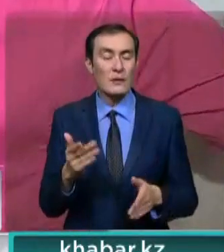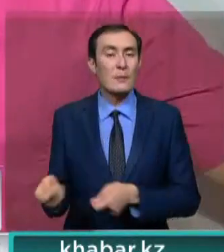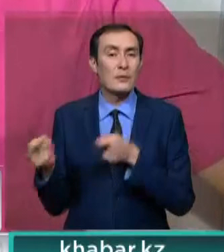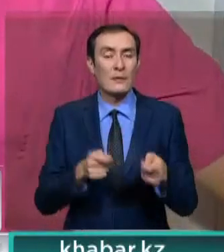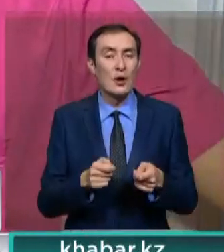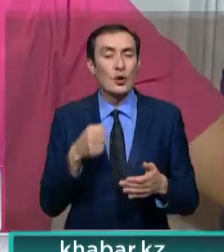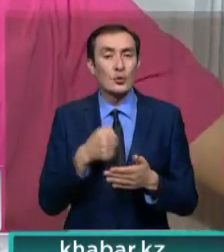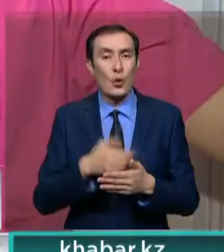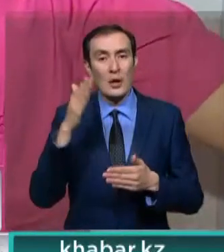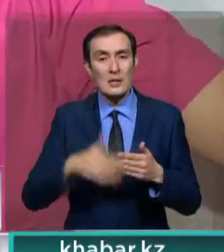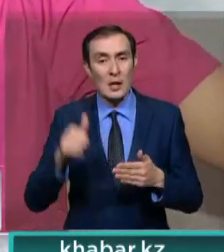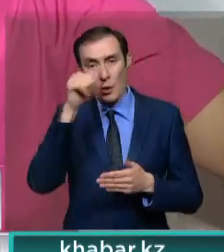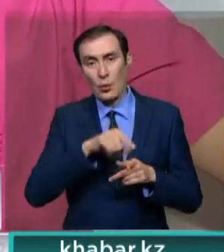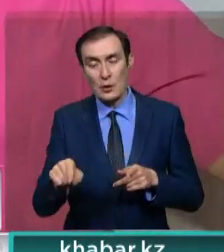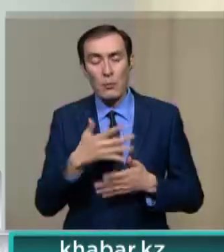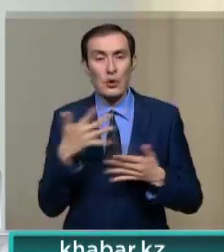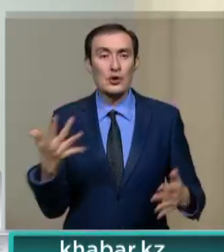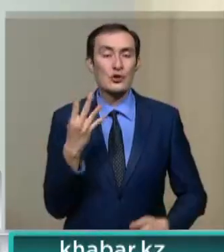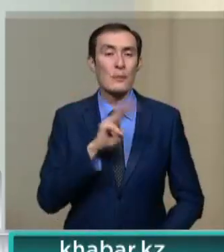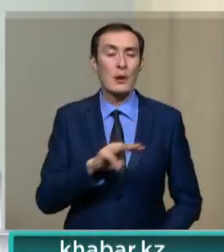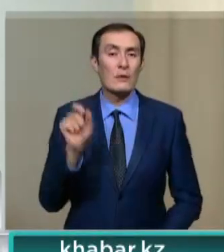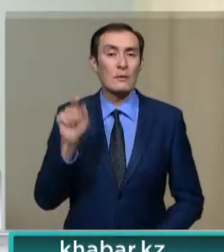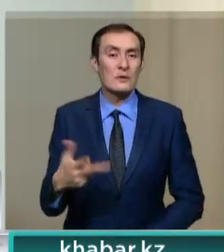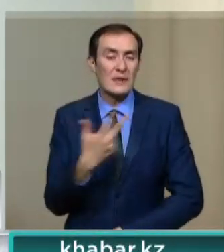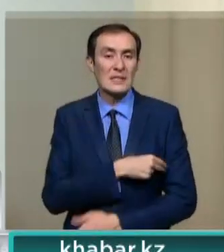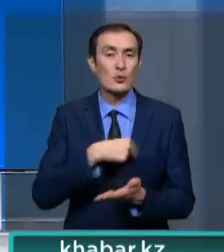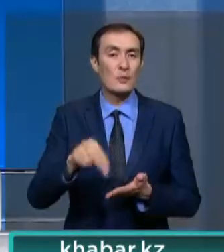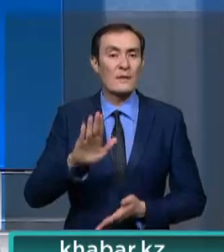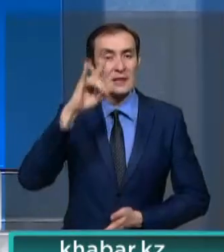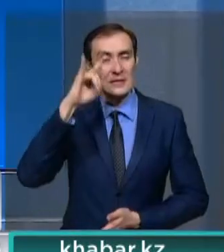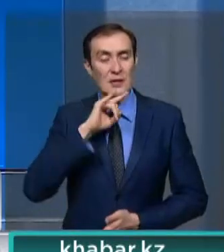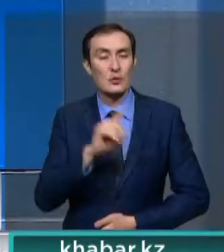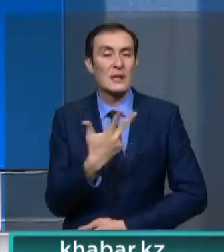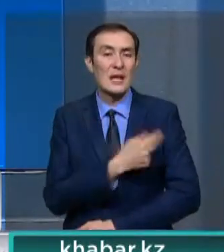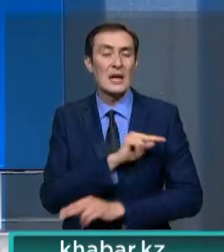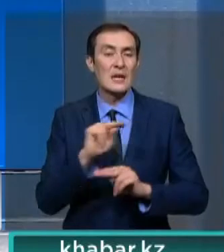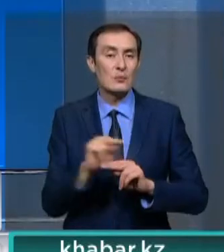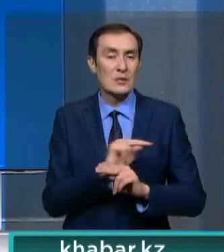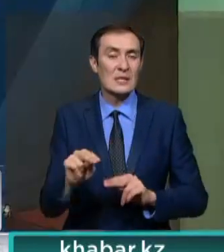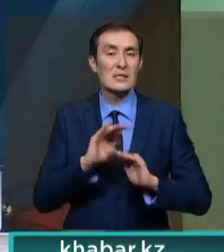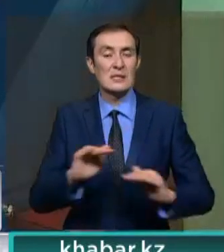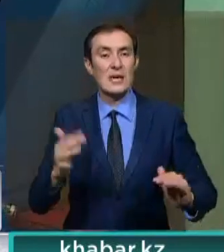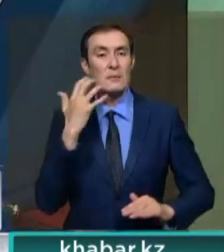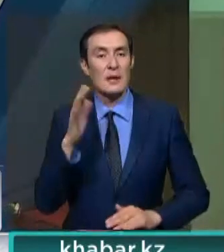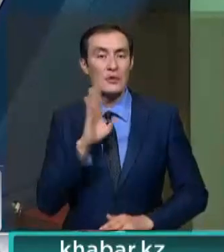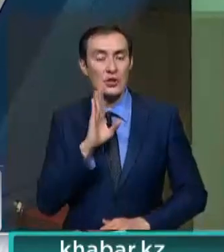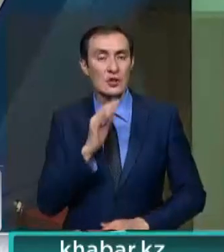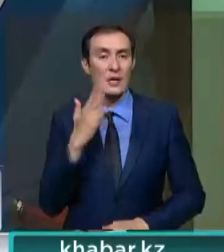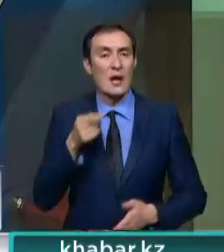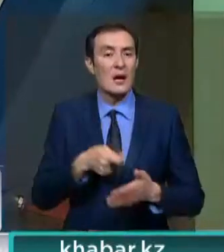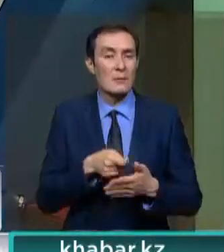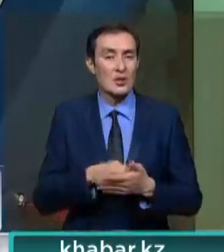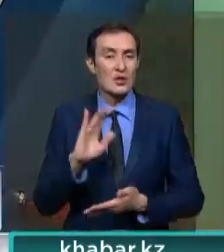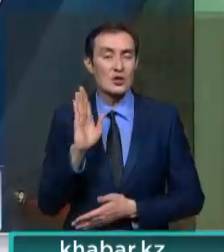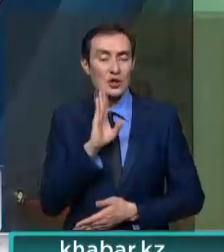до конца года. Напомню, больше 4 миллионов доз вакцины закупили в Казахстане для иммунизации детей, беременных и кормящих женщин.